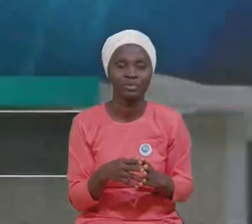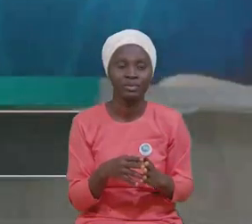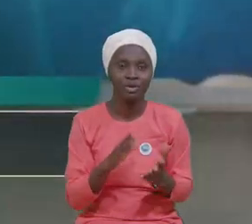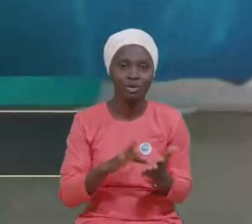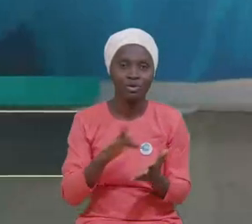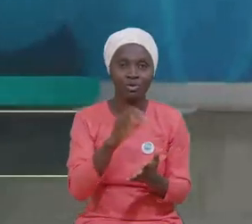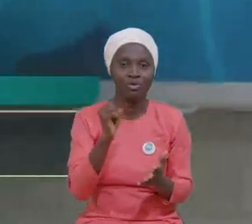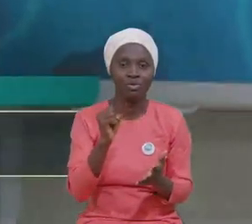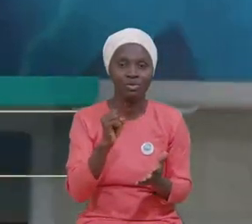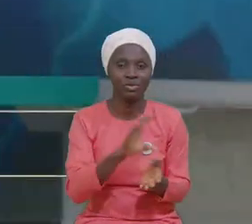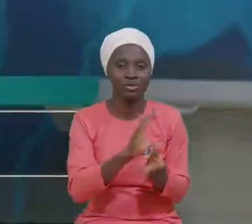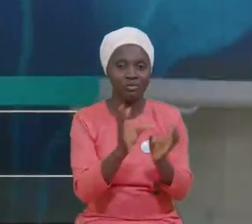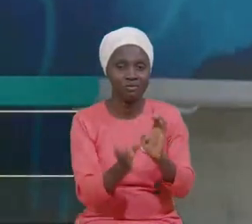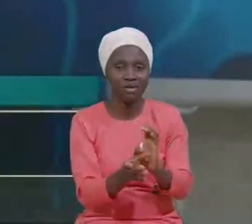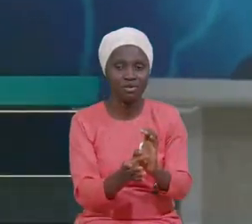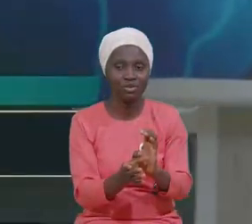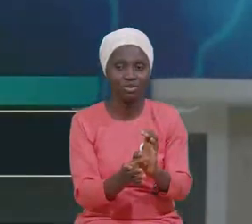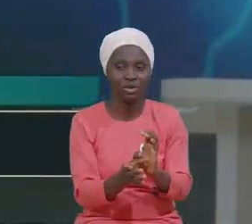glorieuse.